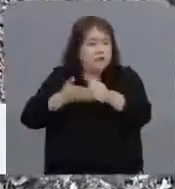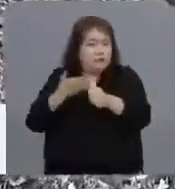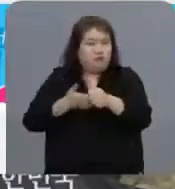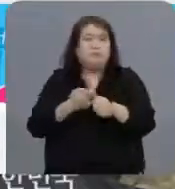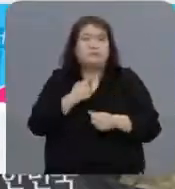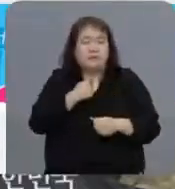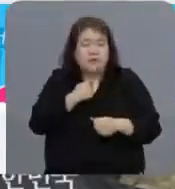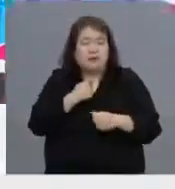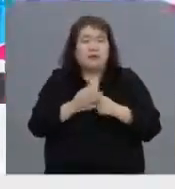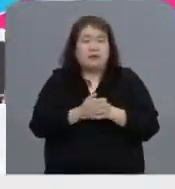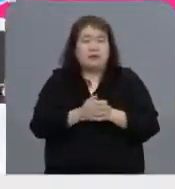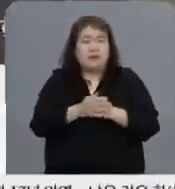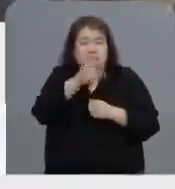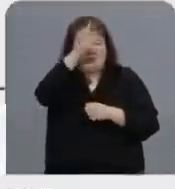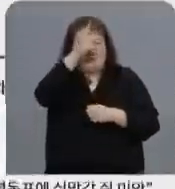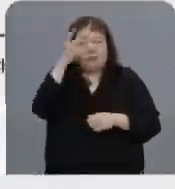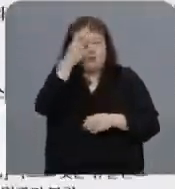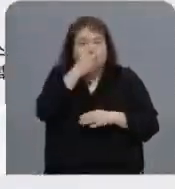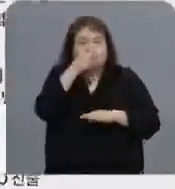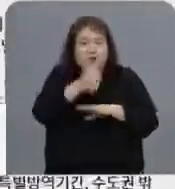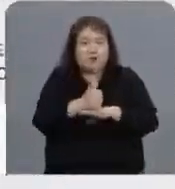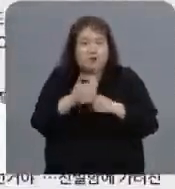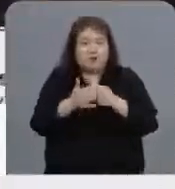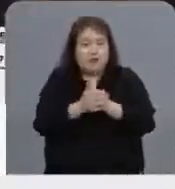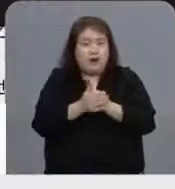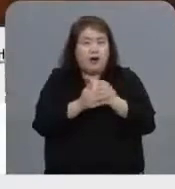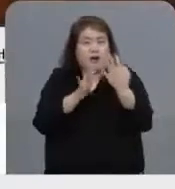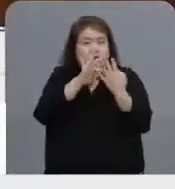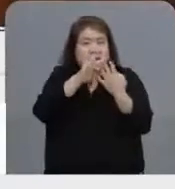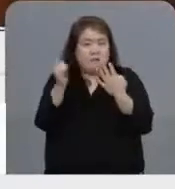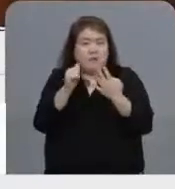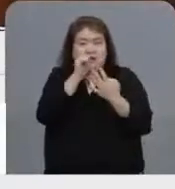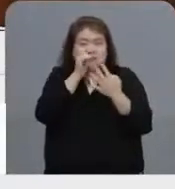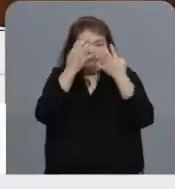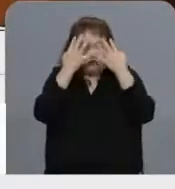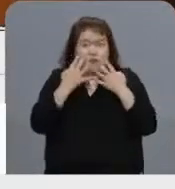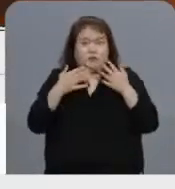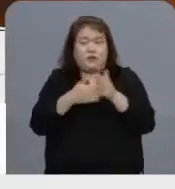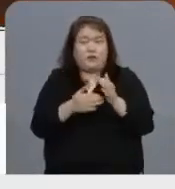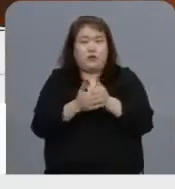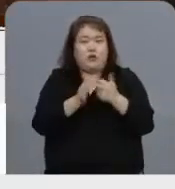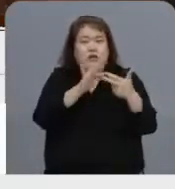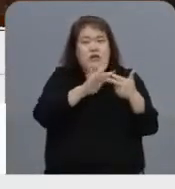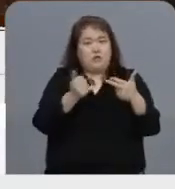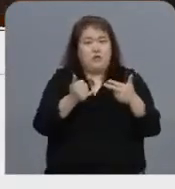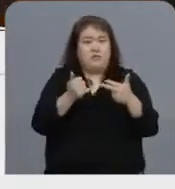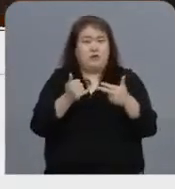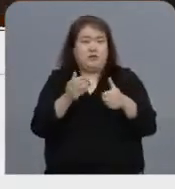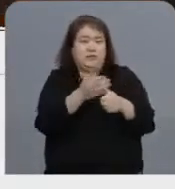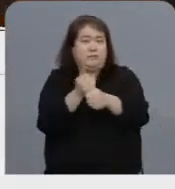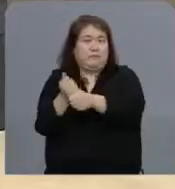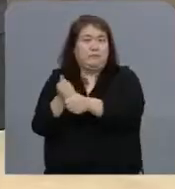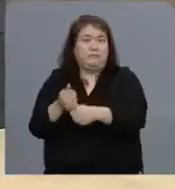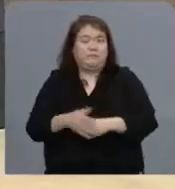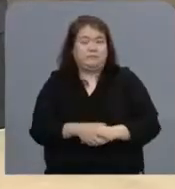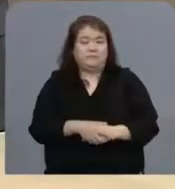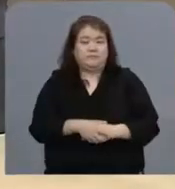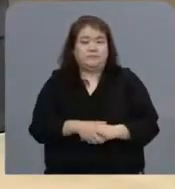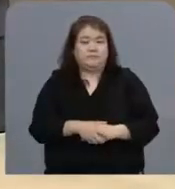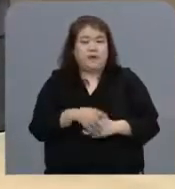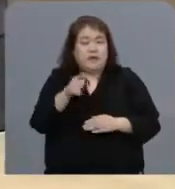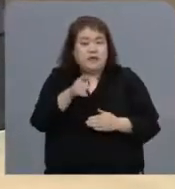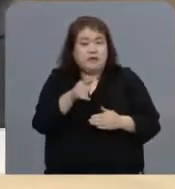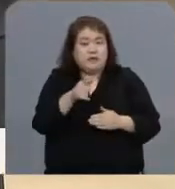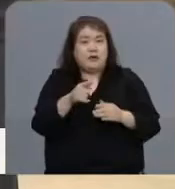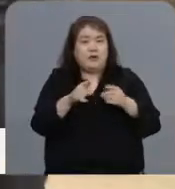요 경찰 수사 결과 일단 가운데 네 명이 구속되고 7명이 입건 됐습니다 이